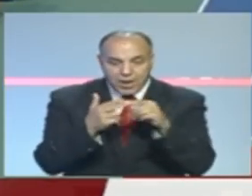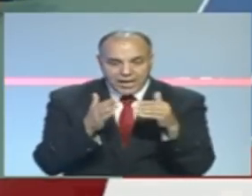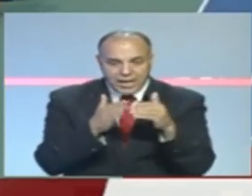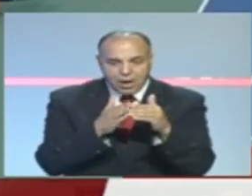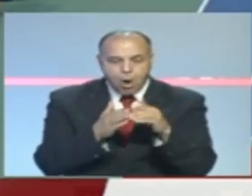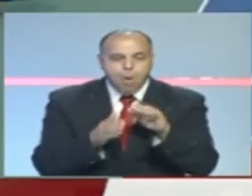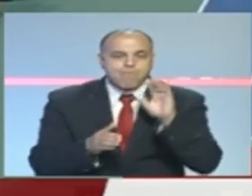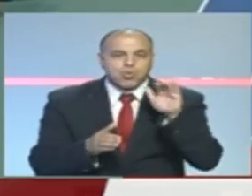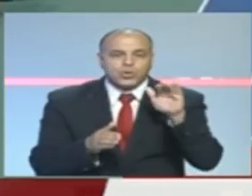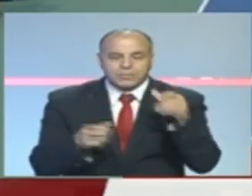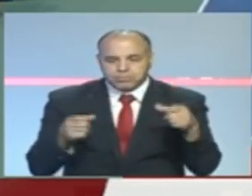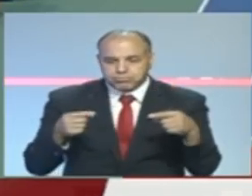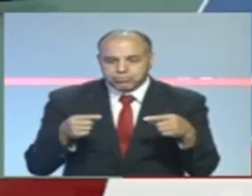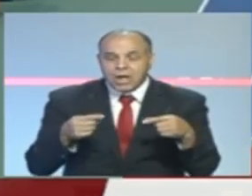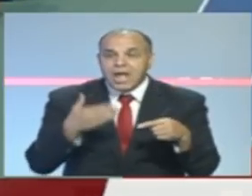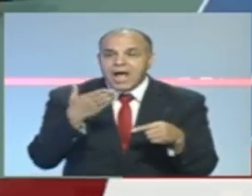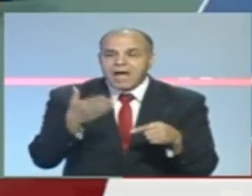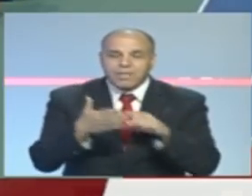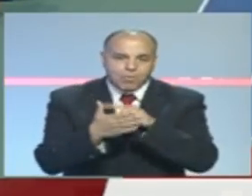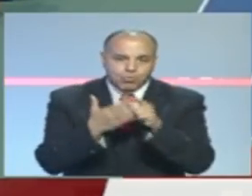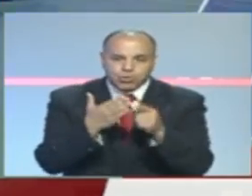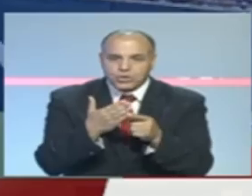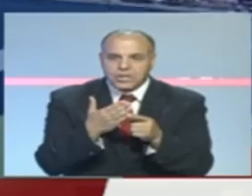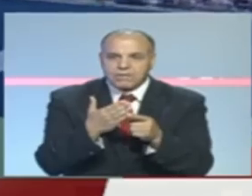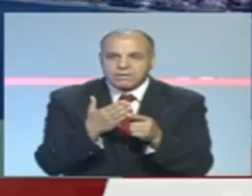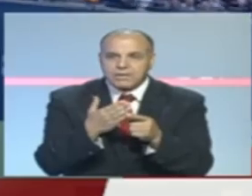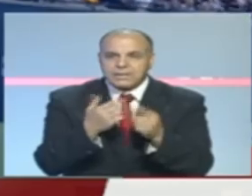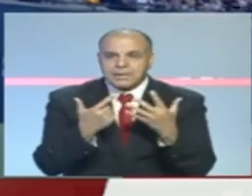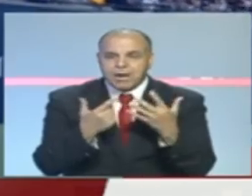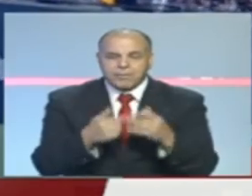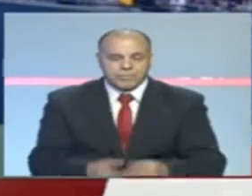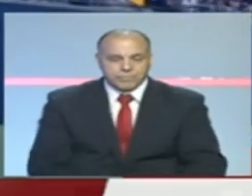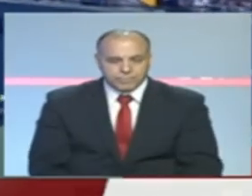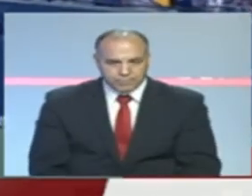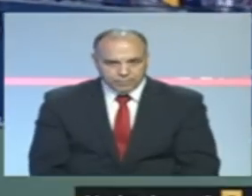البارز المصنفه السابعه